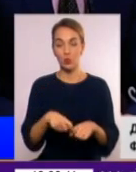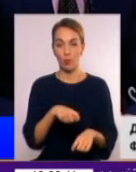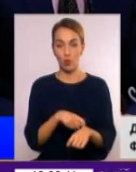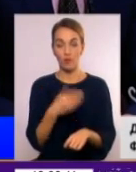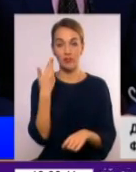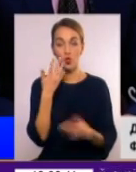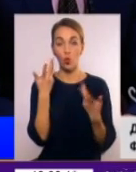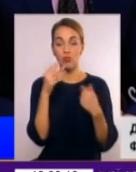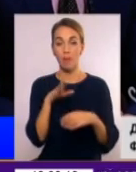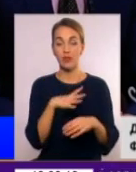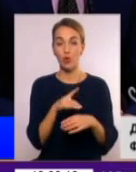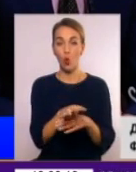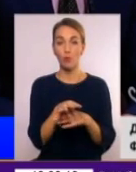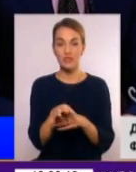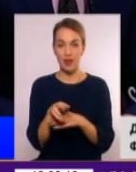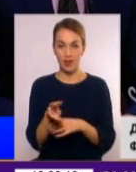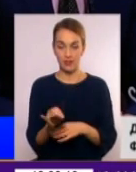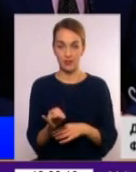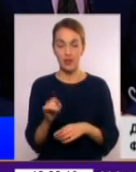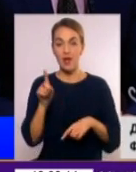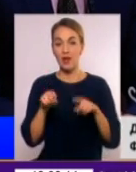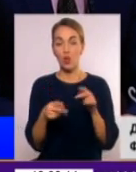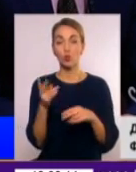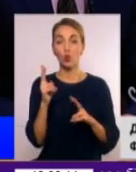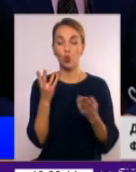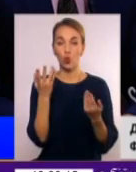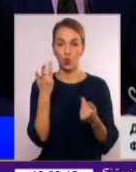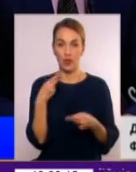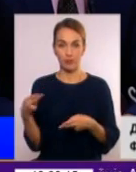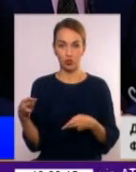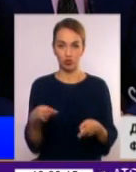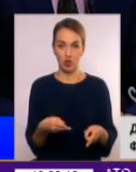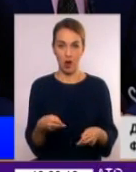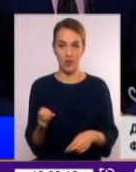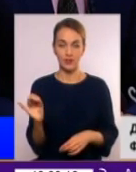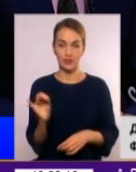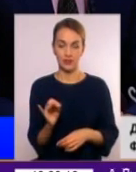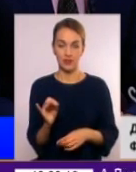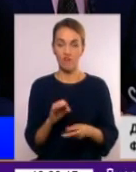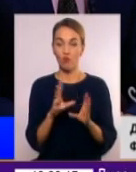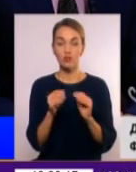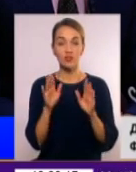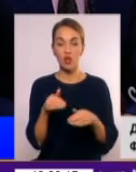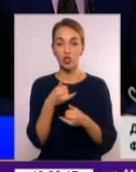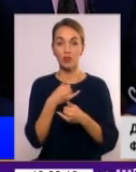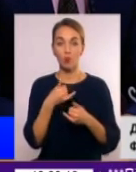были обстрелы, ну, вот редко кто когда приезжал, и вообще даже не